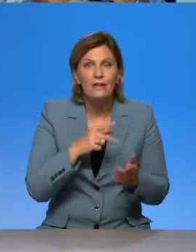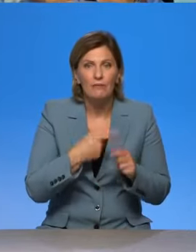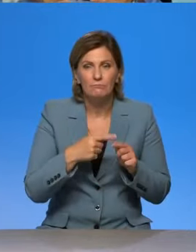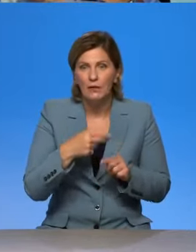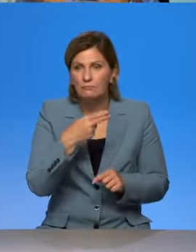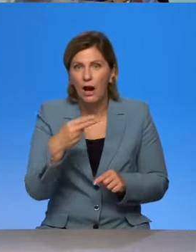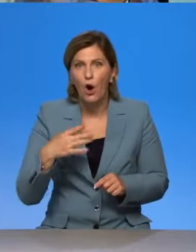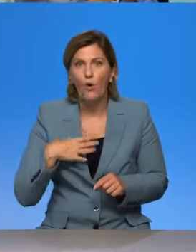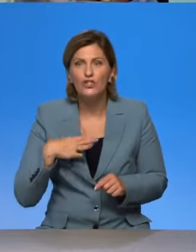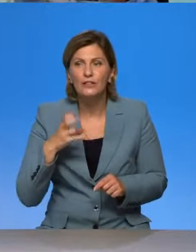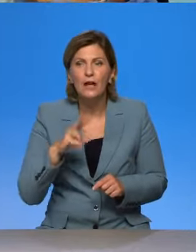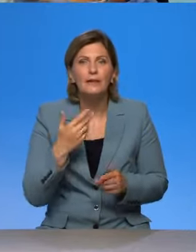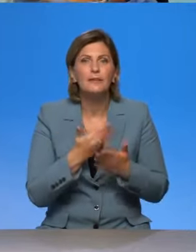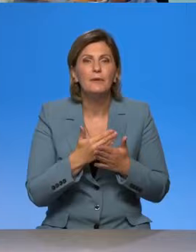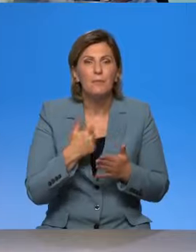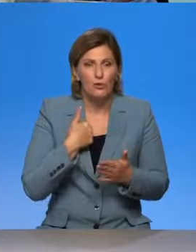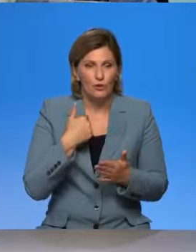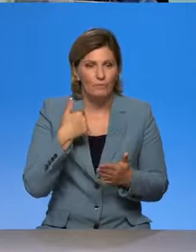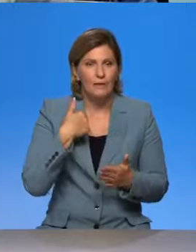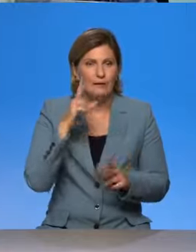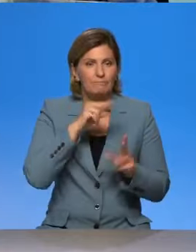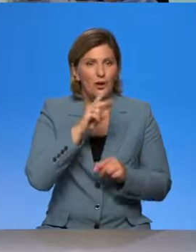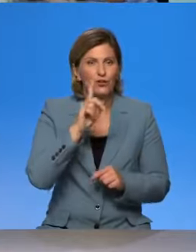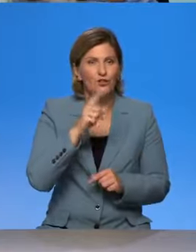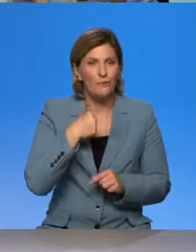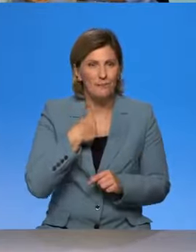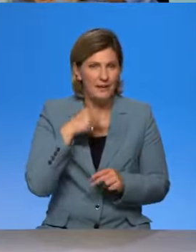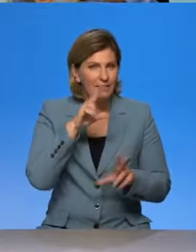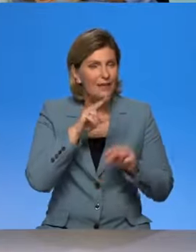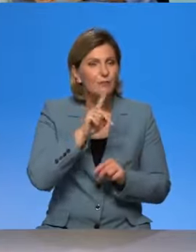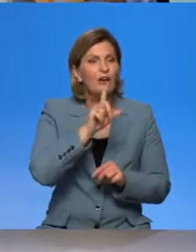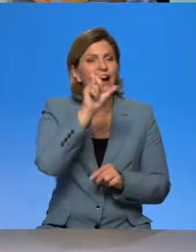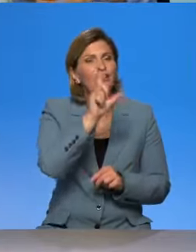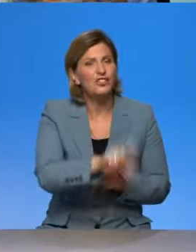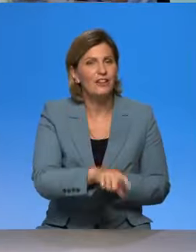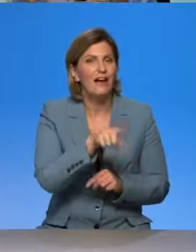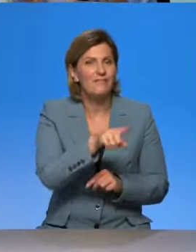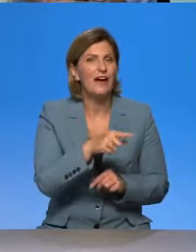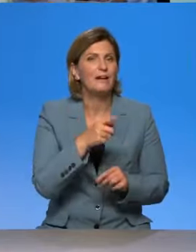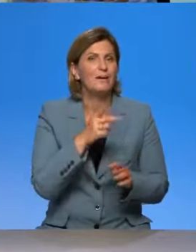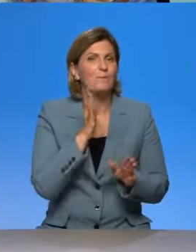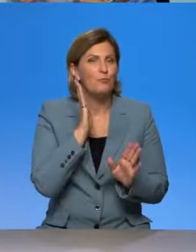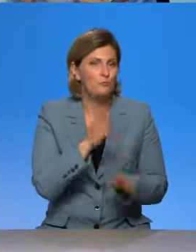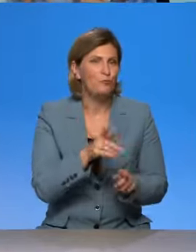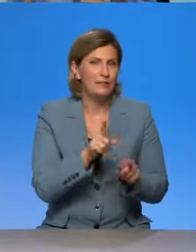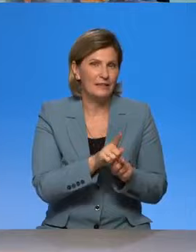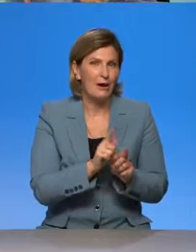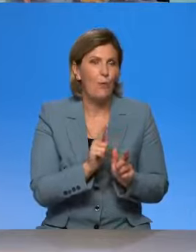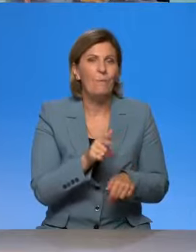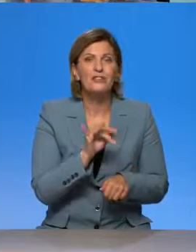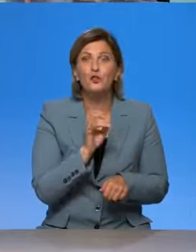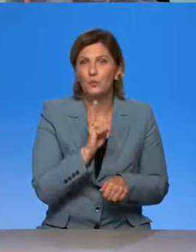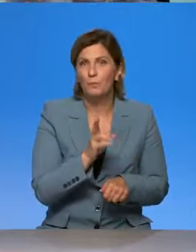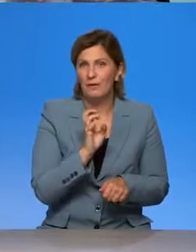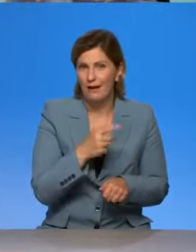поступит таким образом, как мы хотели бы, да, а у него, может быть, совсем другие конструкции мыслительные в голове. И вот ожидания такие вот масштабные, это